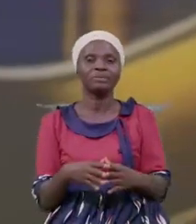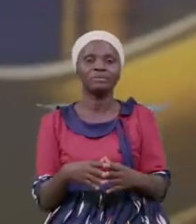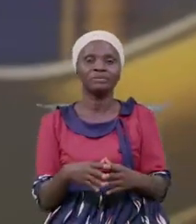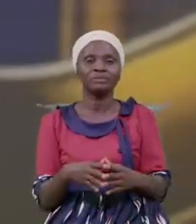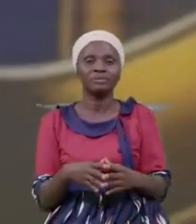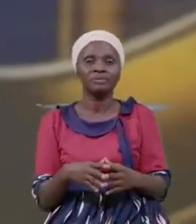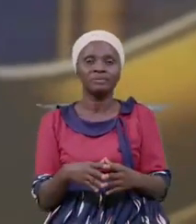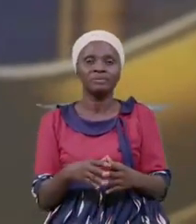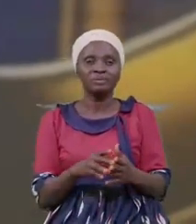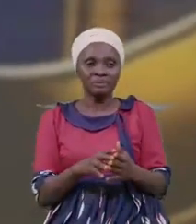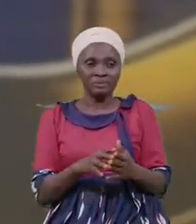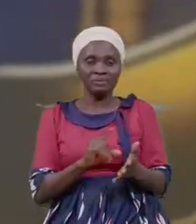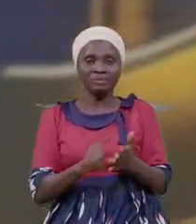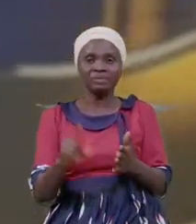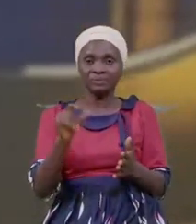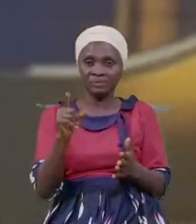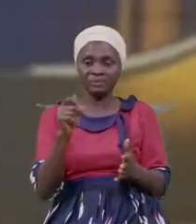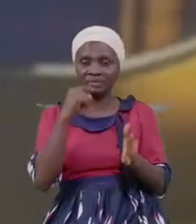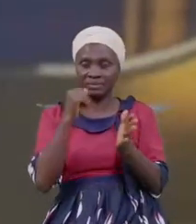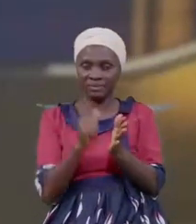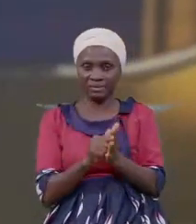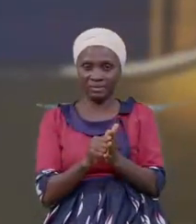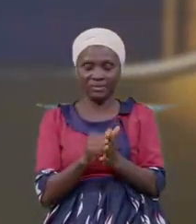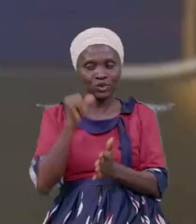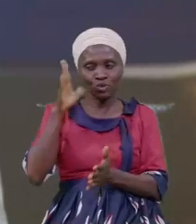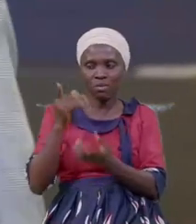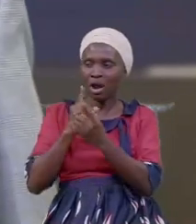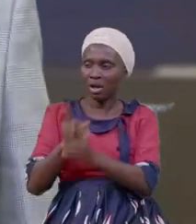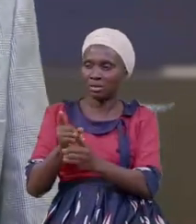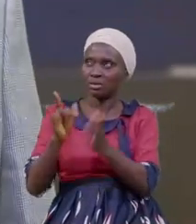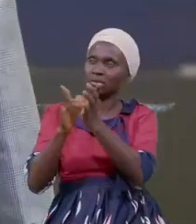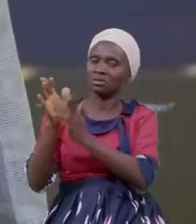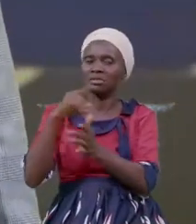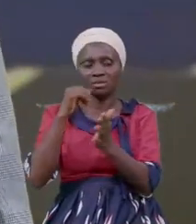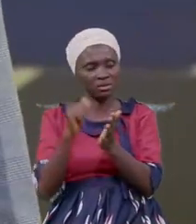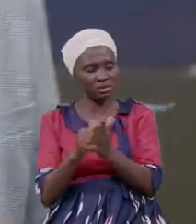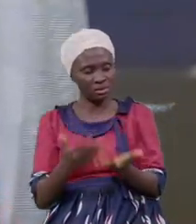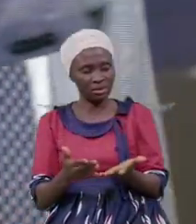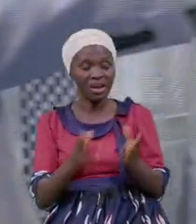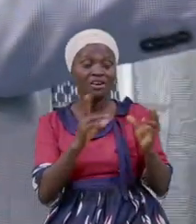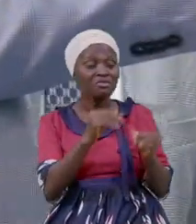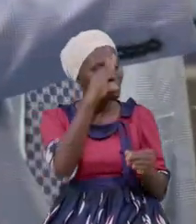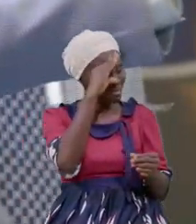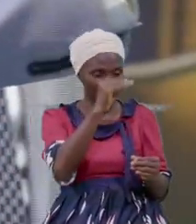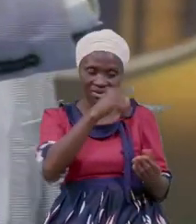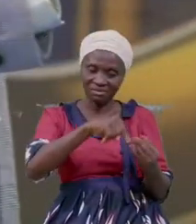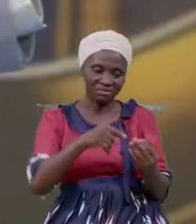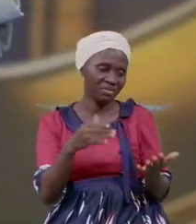répondit non Seigneur le moment vient dans ta vie o tu dois te